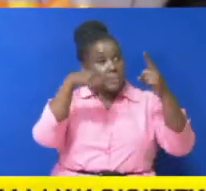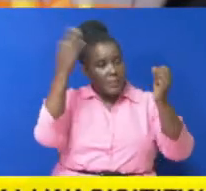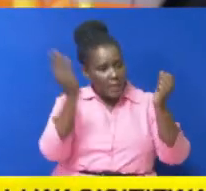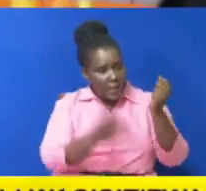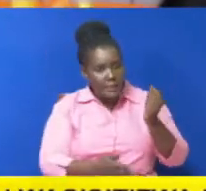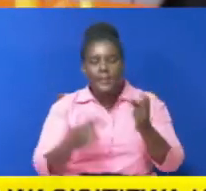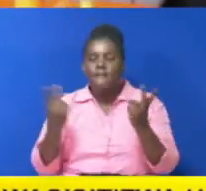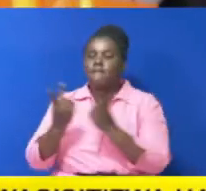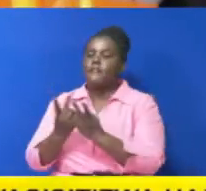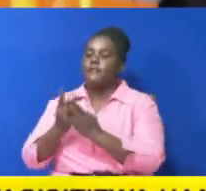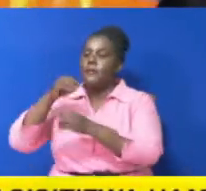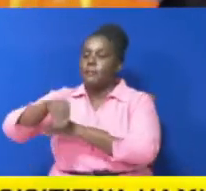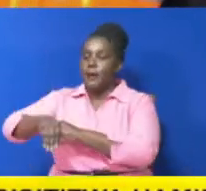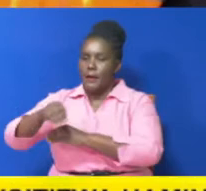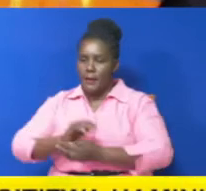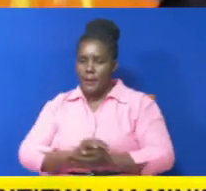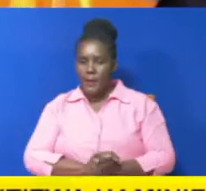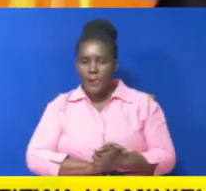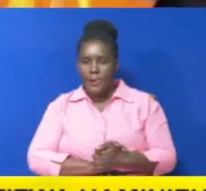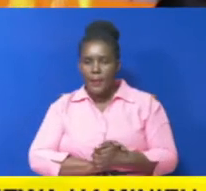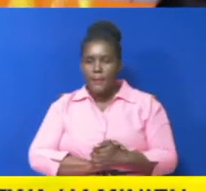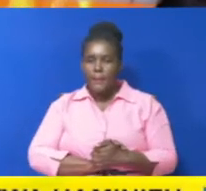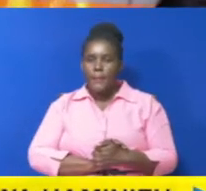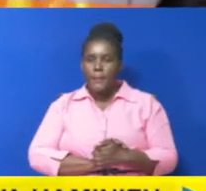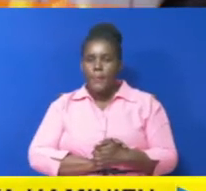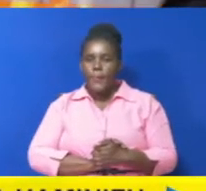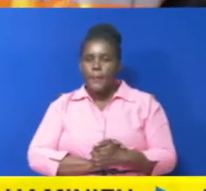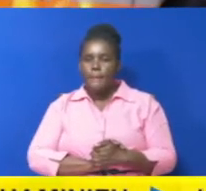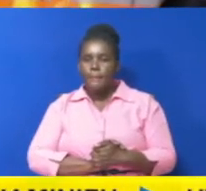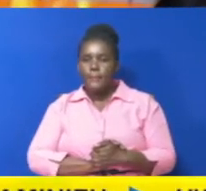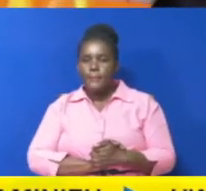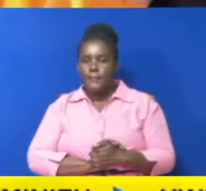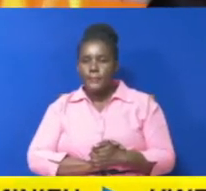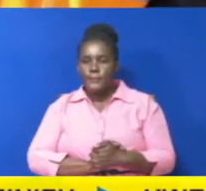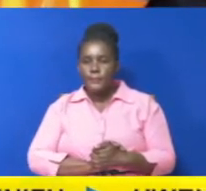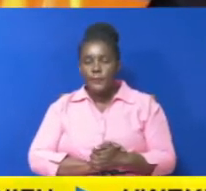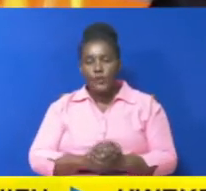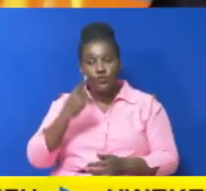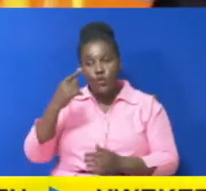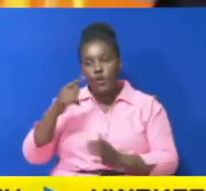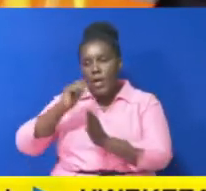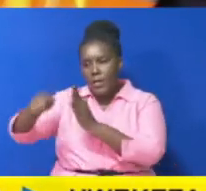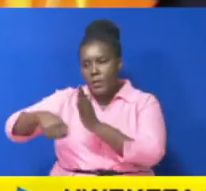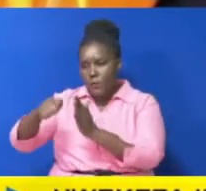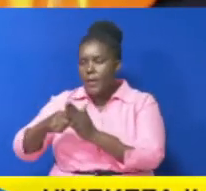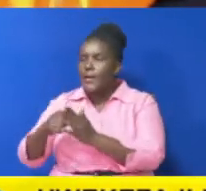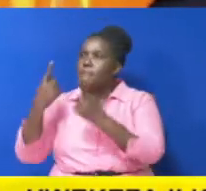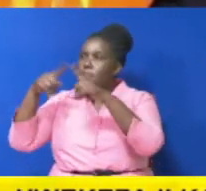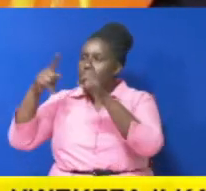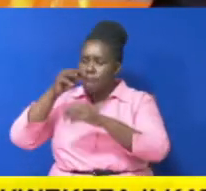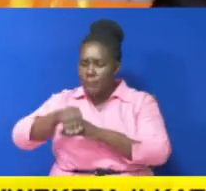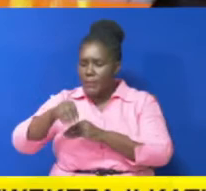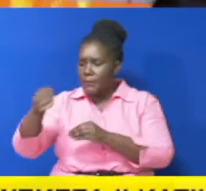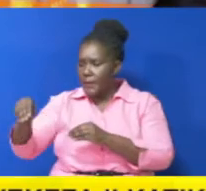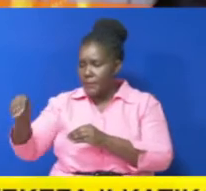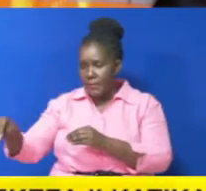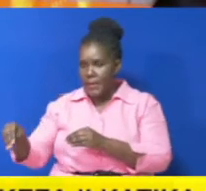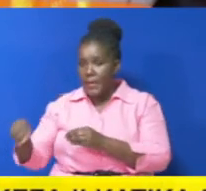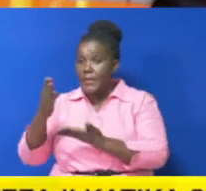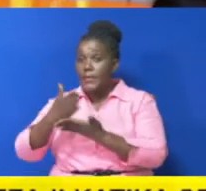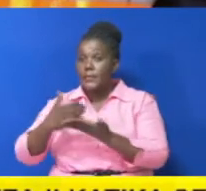wako na sehemu nyingine ambayo wanapanda na miti pia, na hii ni sehemu ya